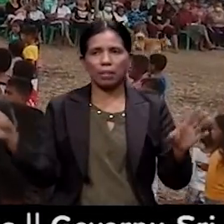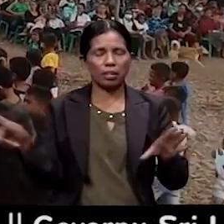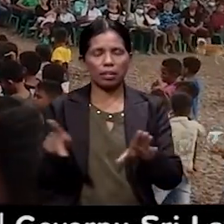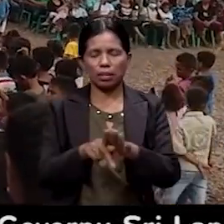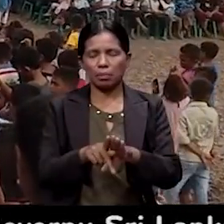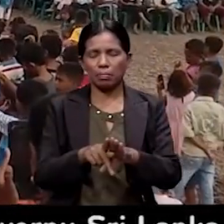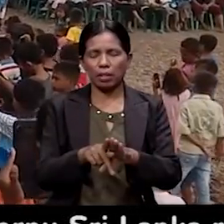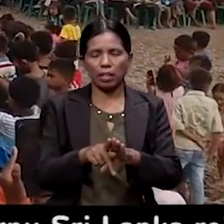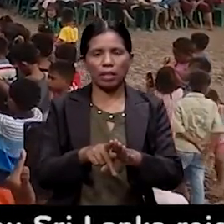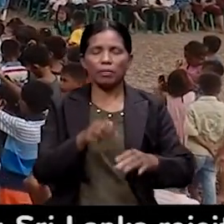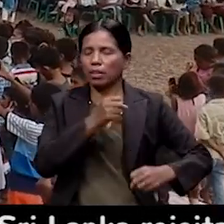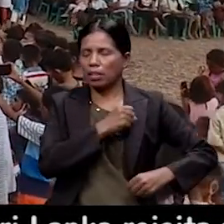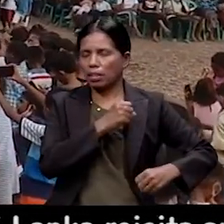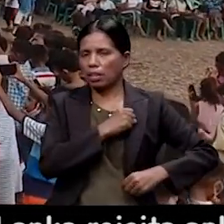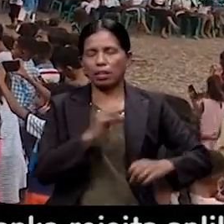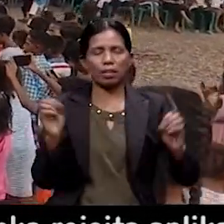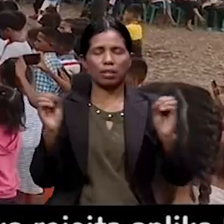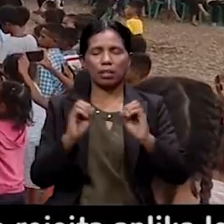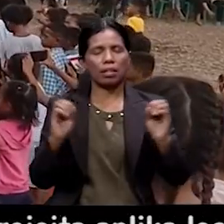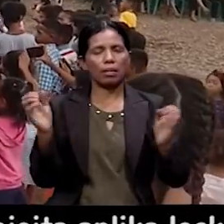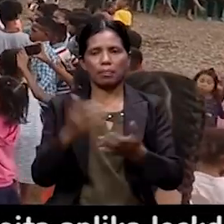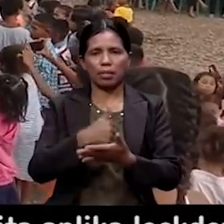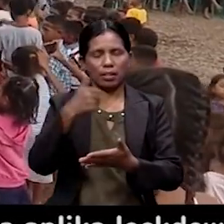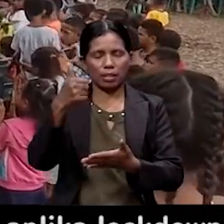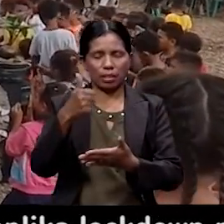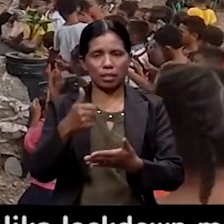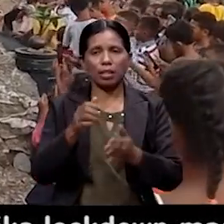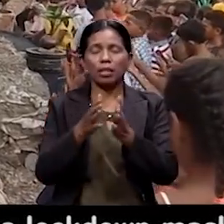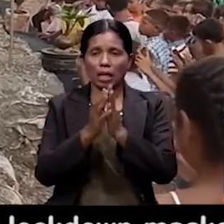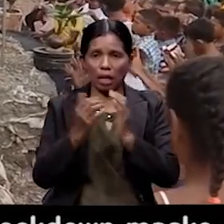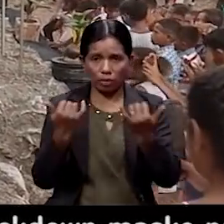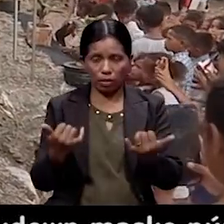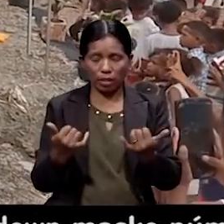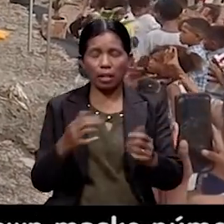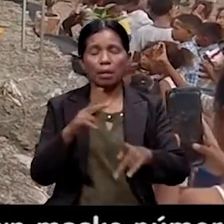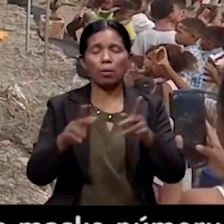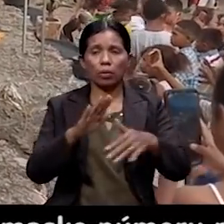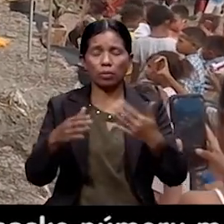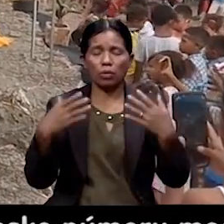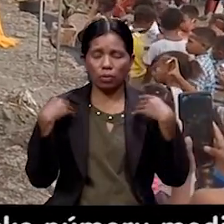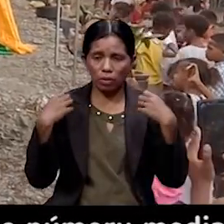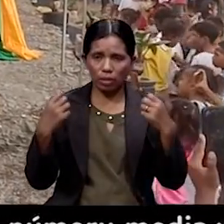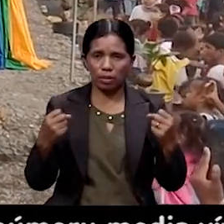la vale botida. É do único povo e do nem. Rodinheteiros.